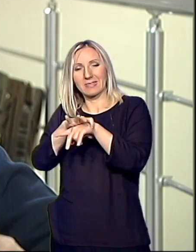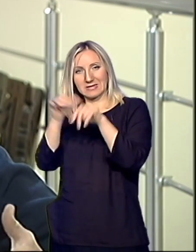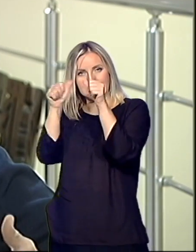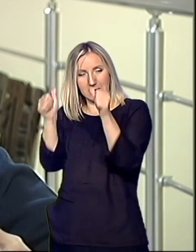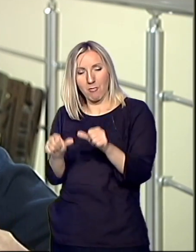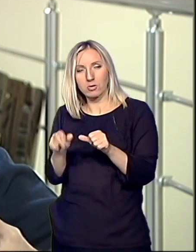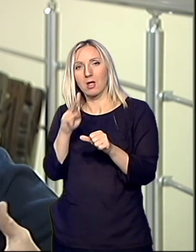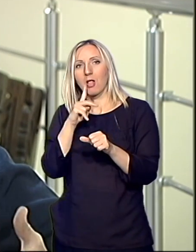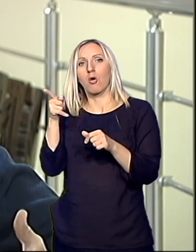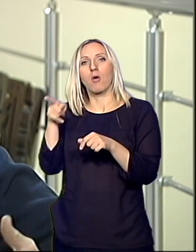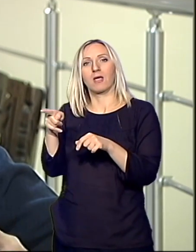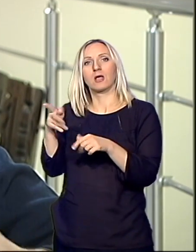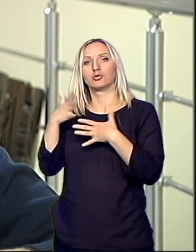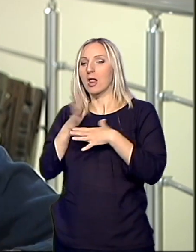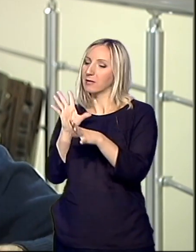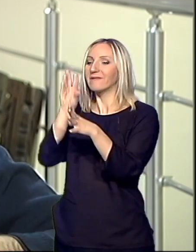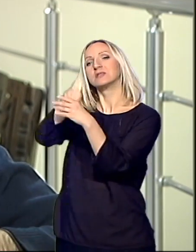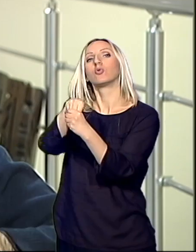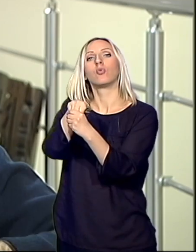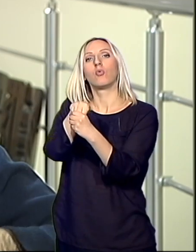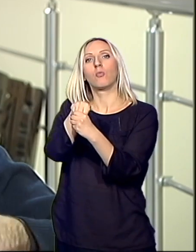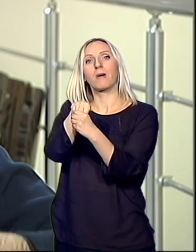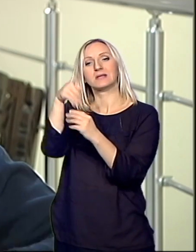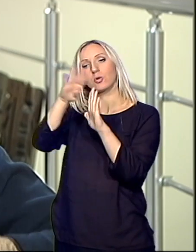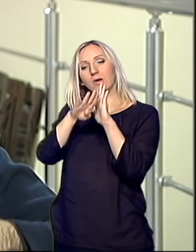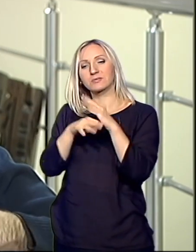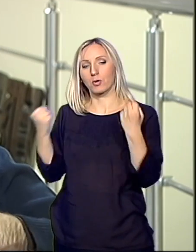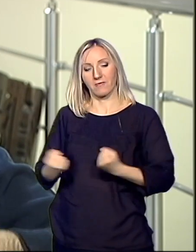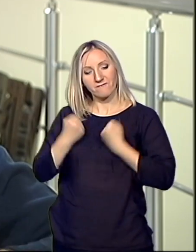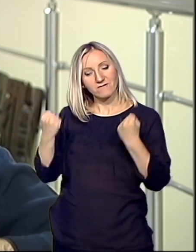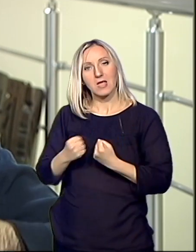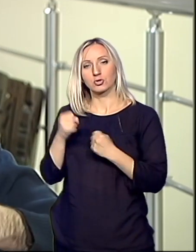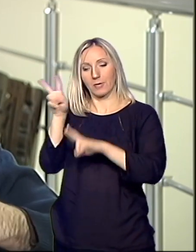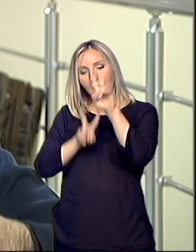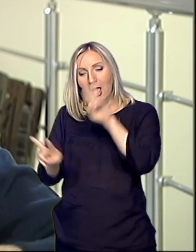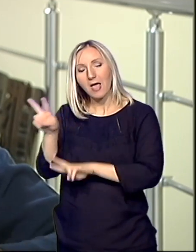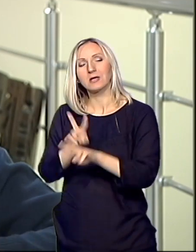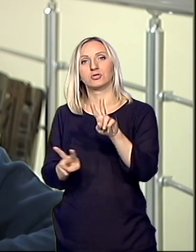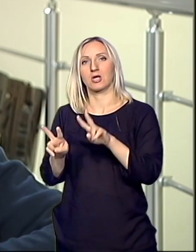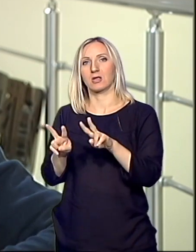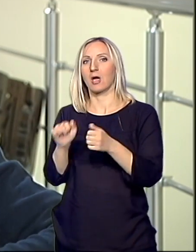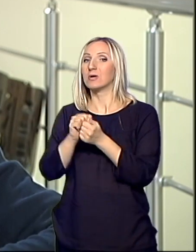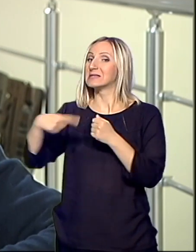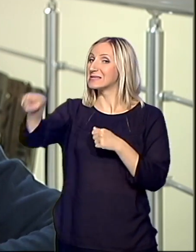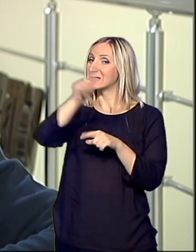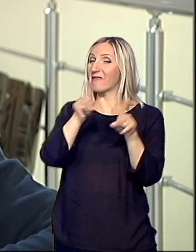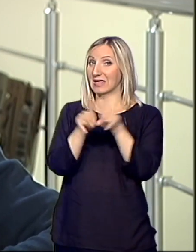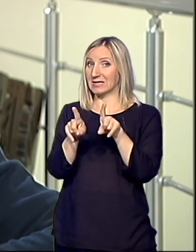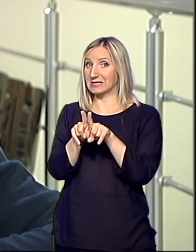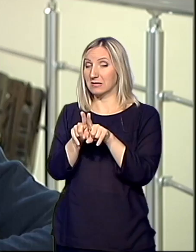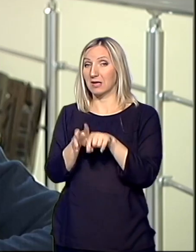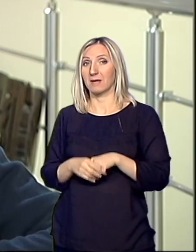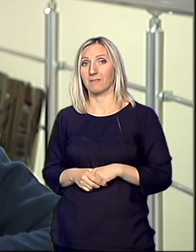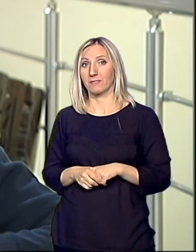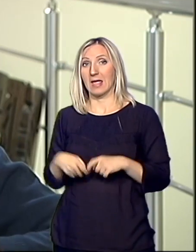koji želi da vas ubaci u raspored vežbi, lečenja koji je za sve isti i tako dalje. Kristi Braun